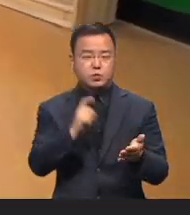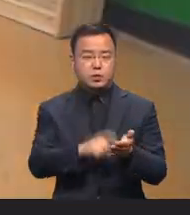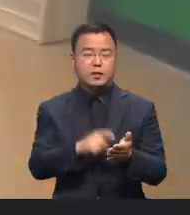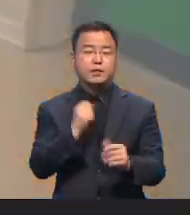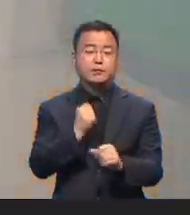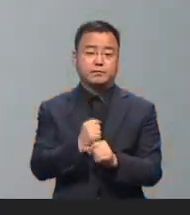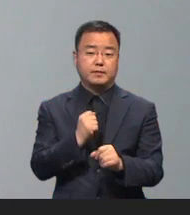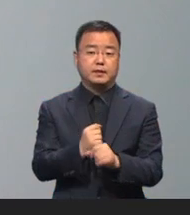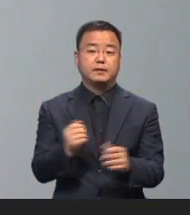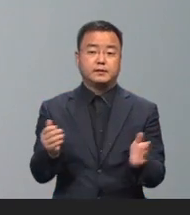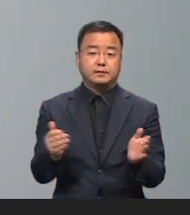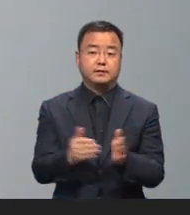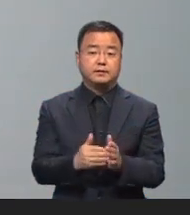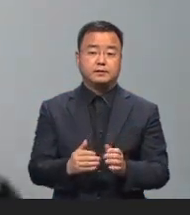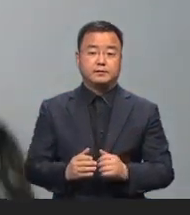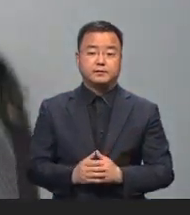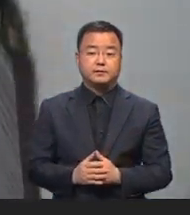겁니다.